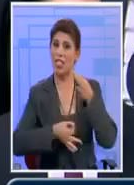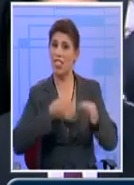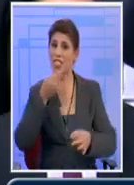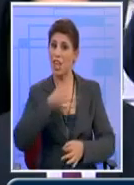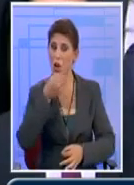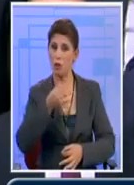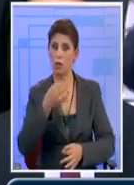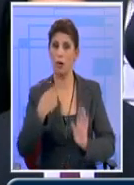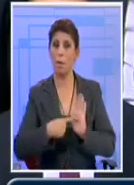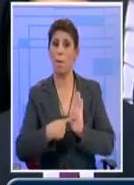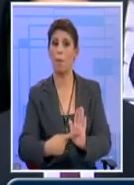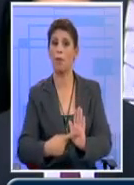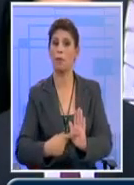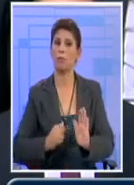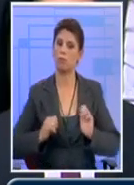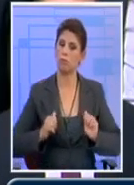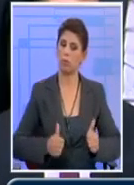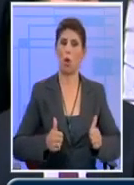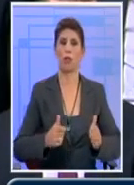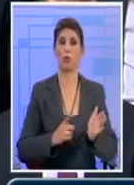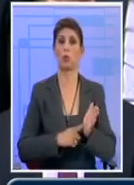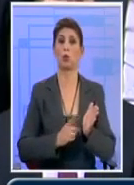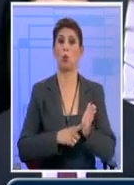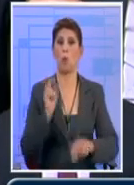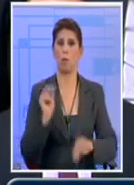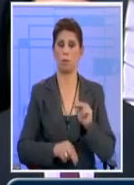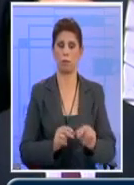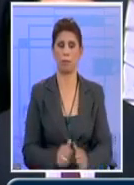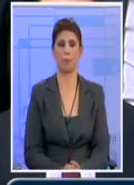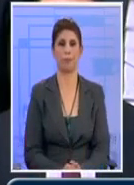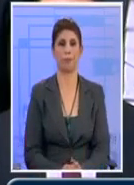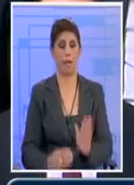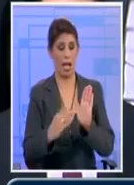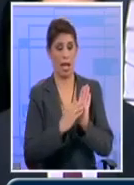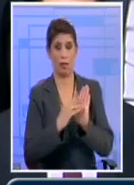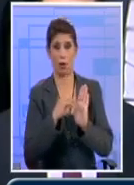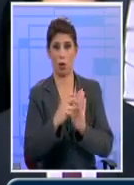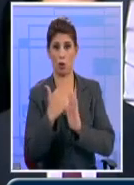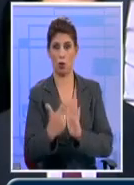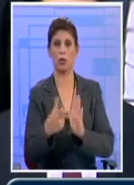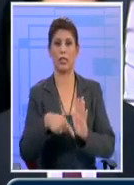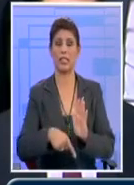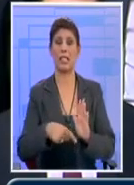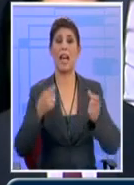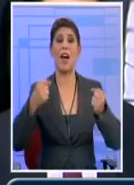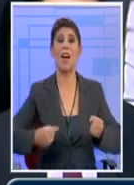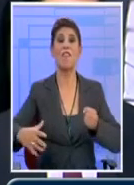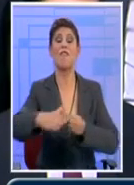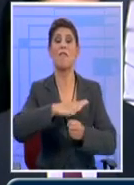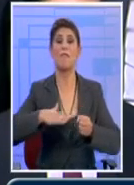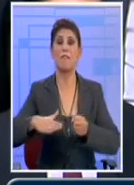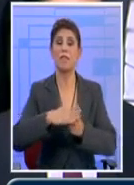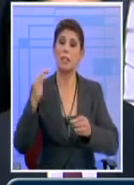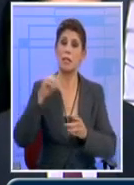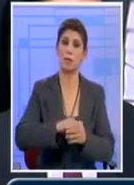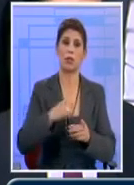οποία δείχνει και την πρόθεση του νομοθέτη. Το άρθρο 28 αποτελεί θεμέλιο για τη συμμετοχή της